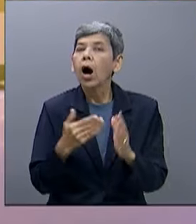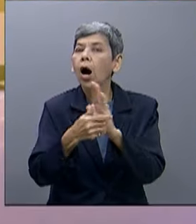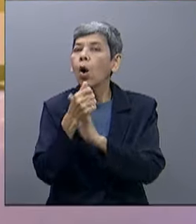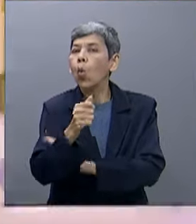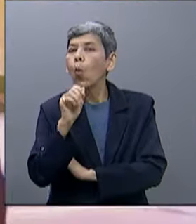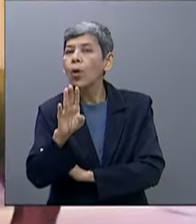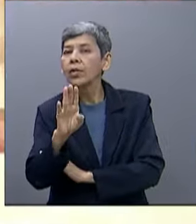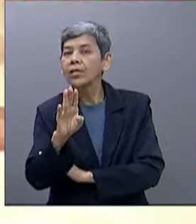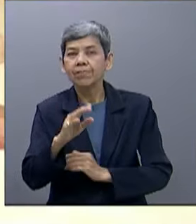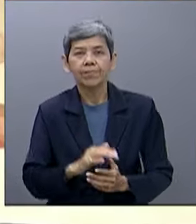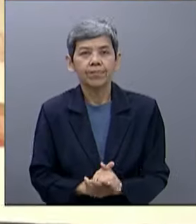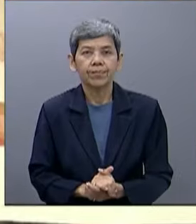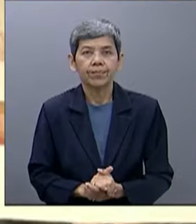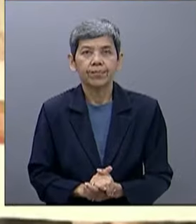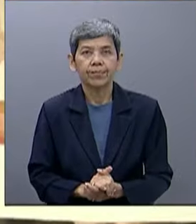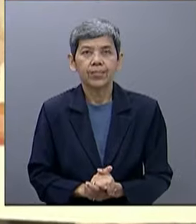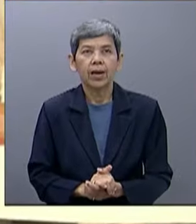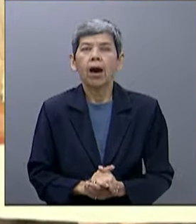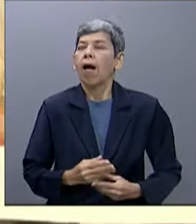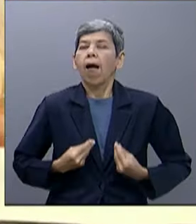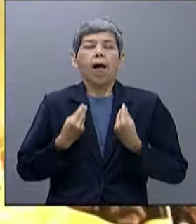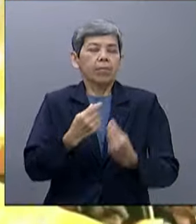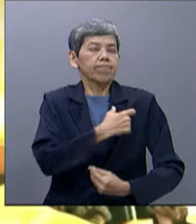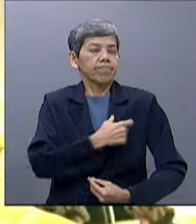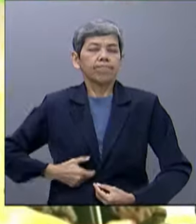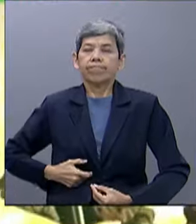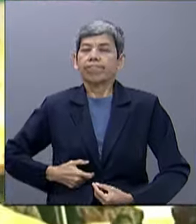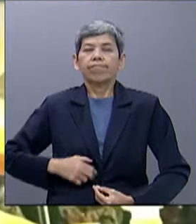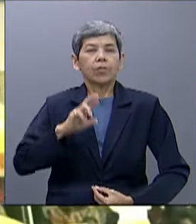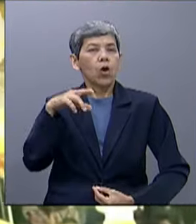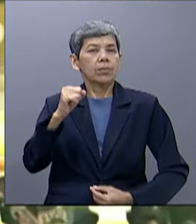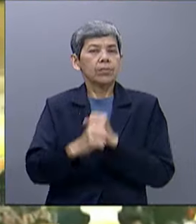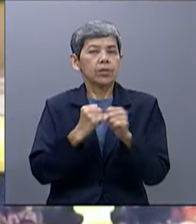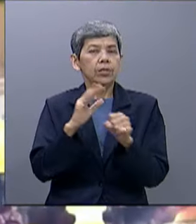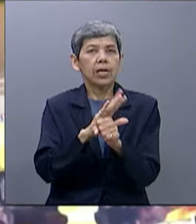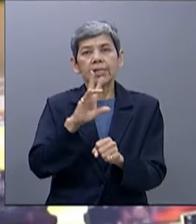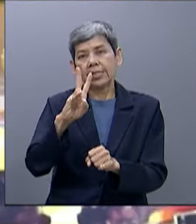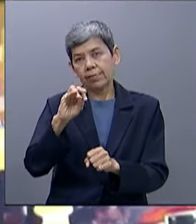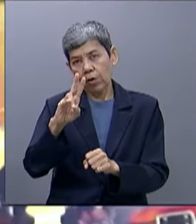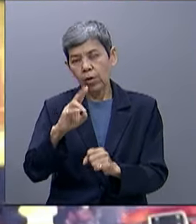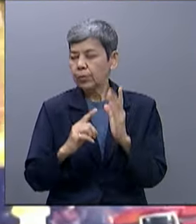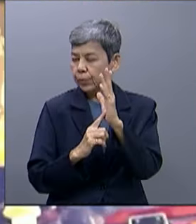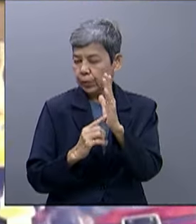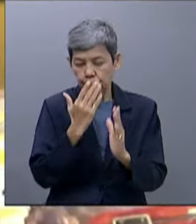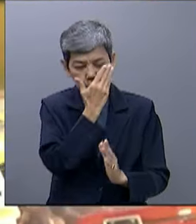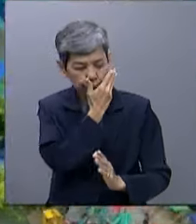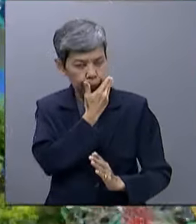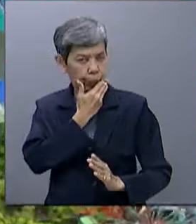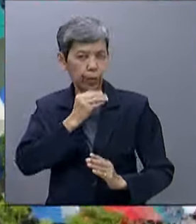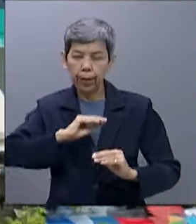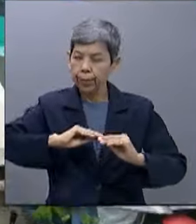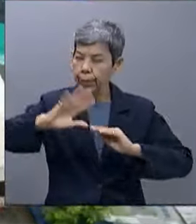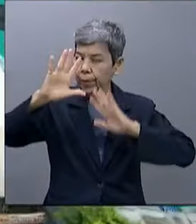ราชธานีเฉลิมพระเกียรติ72พรรษาเมืองเทียนเมืองธรรมงามล้ำเมือง4แสง